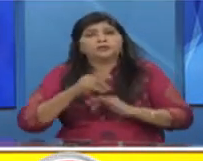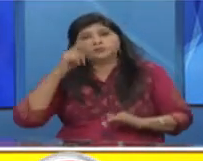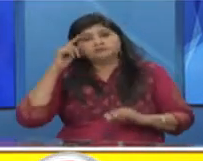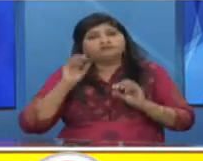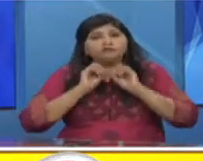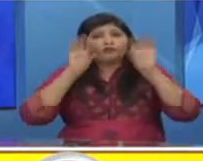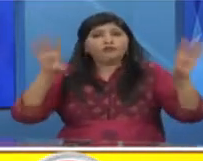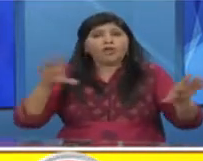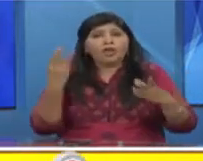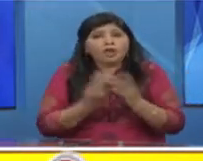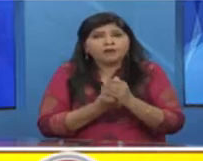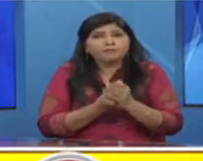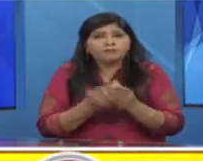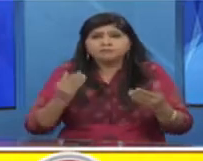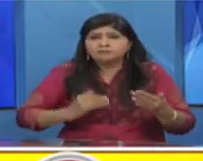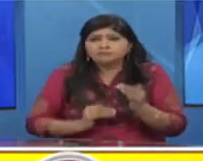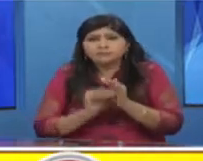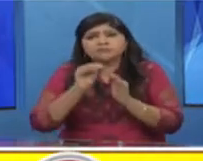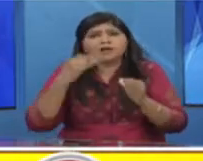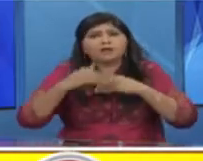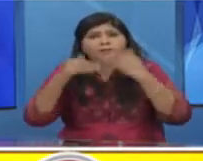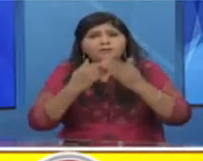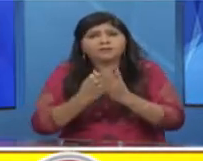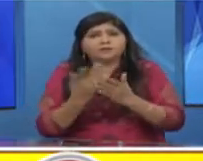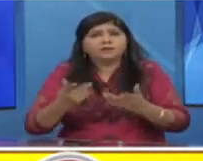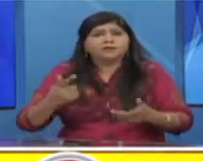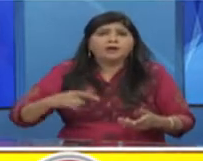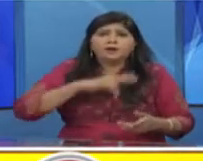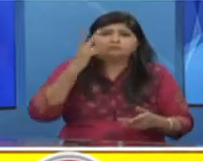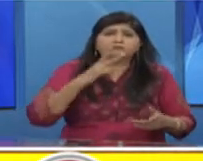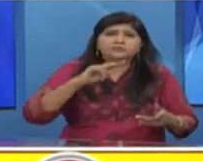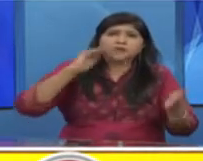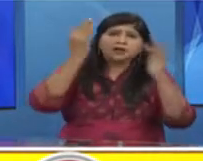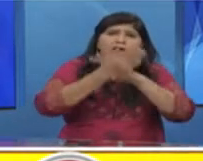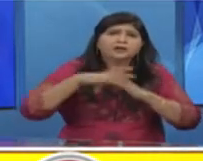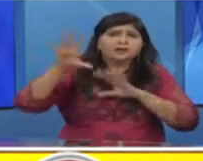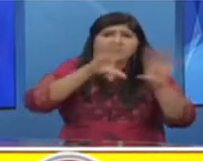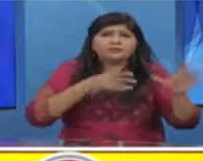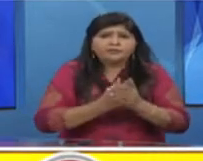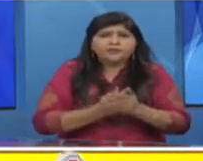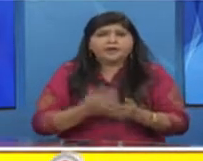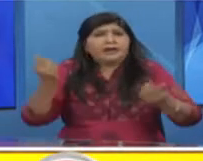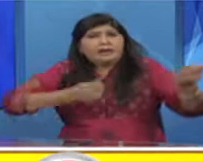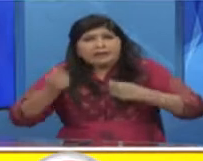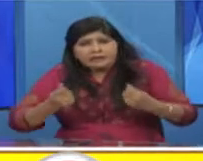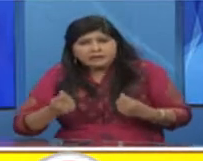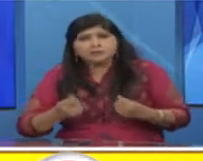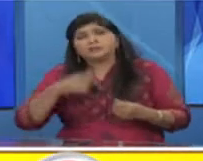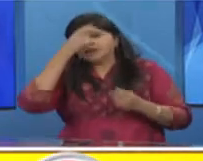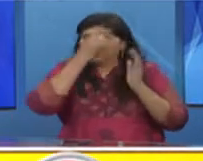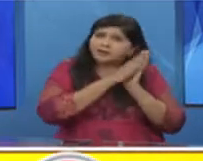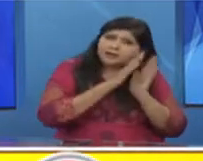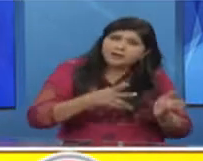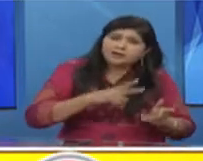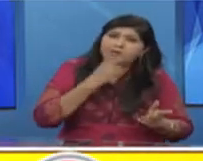टूरिज्म डेस्टिनेशन के तौर पर विकसित होता है। वहाँ देश विदेश से लोग आते हैं। ट्रांसपोर्ट की, ठहरने की, गाइड्स